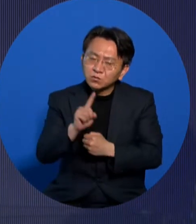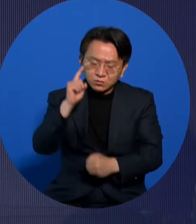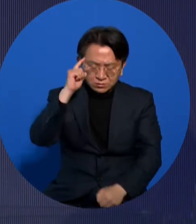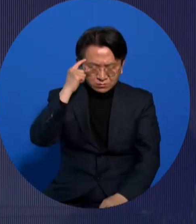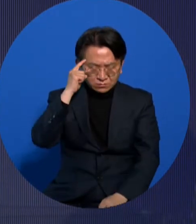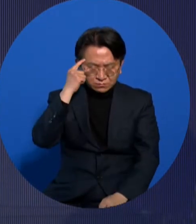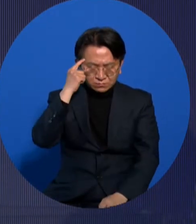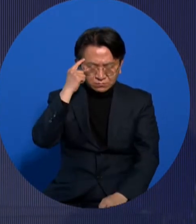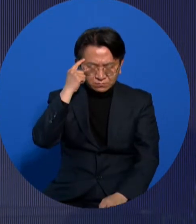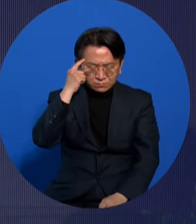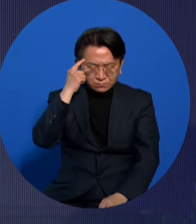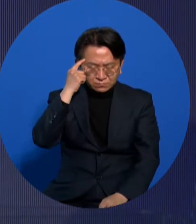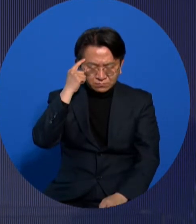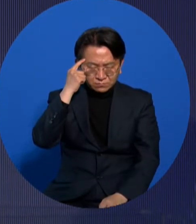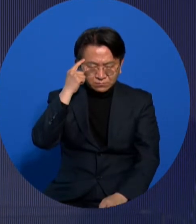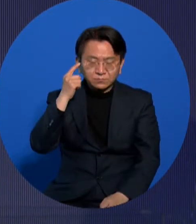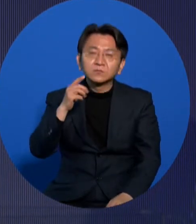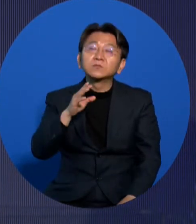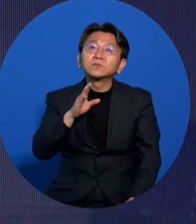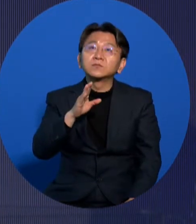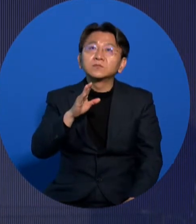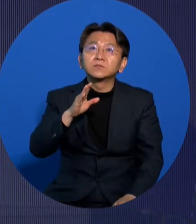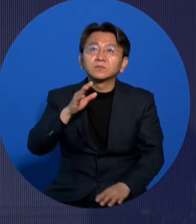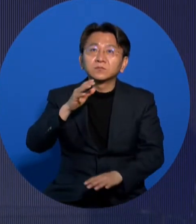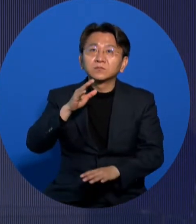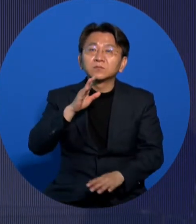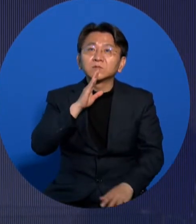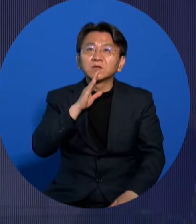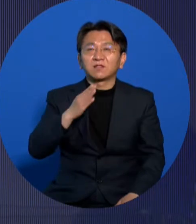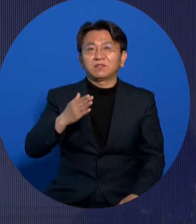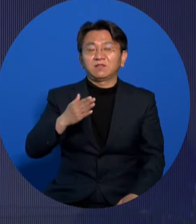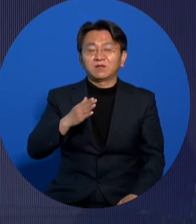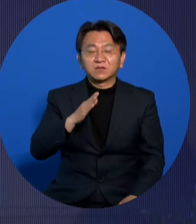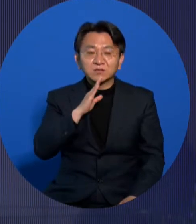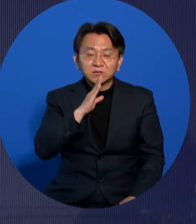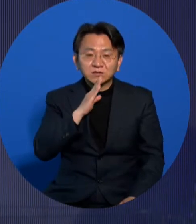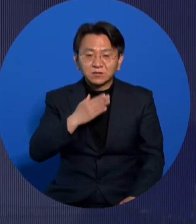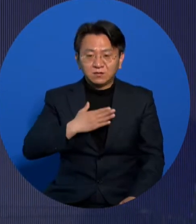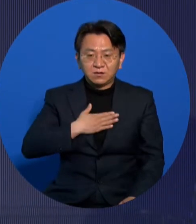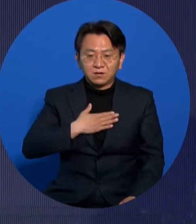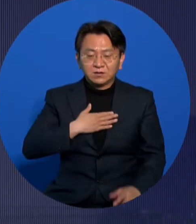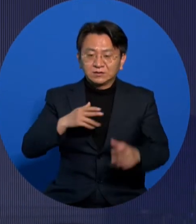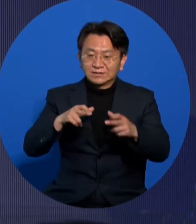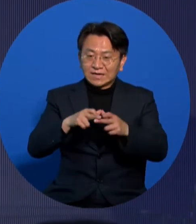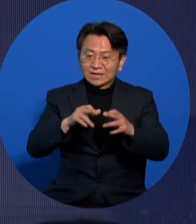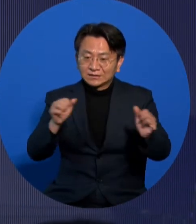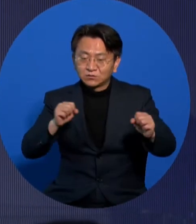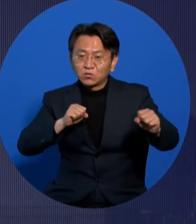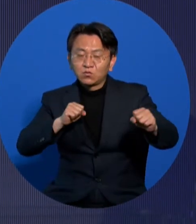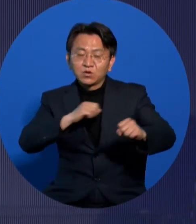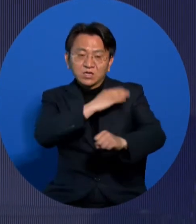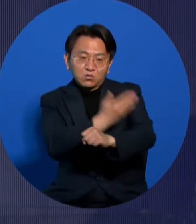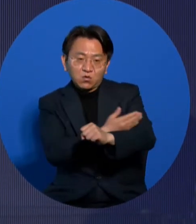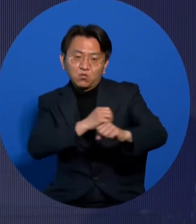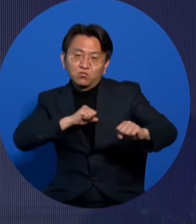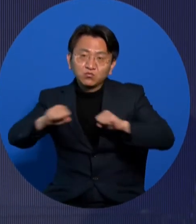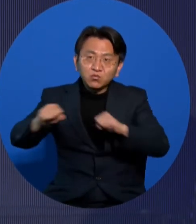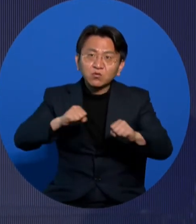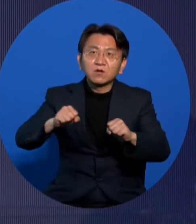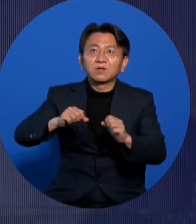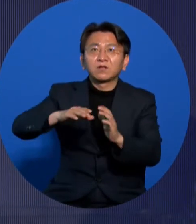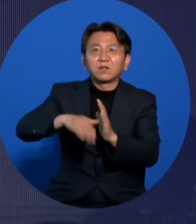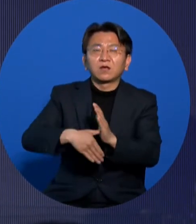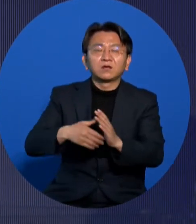생각했습니다. 근데 실질적으로 내가 그 장애 운동을 하면서 그동안에